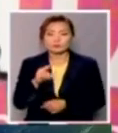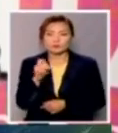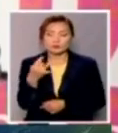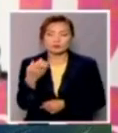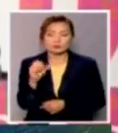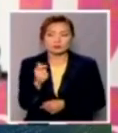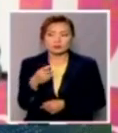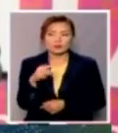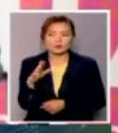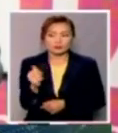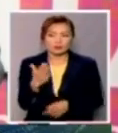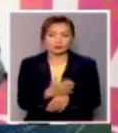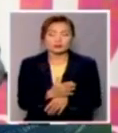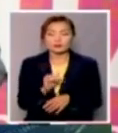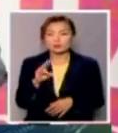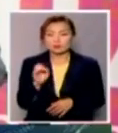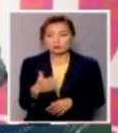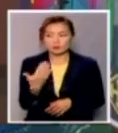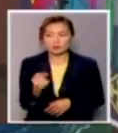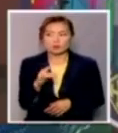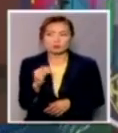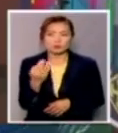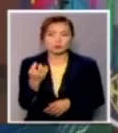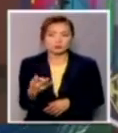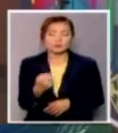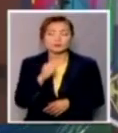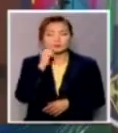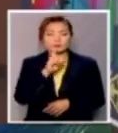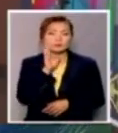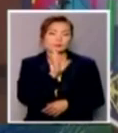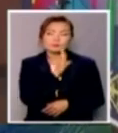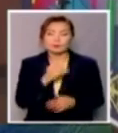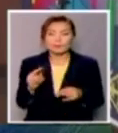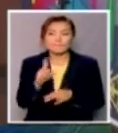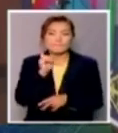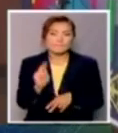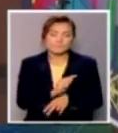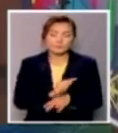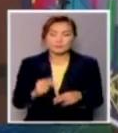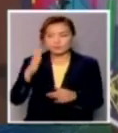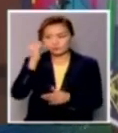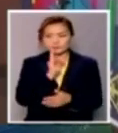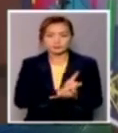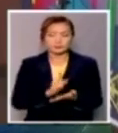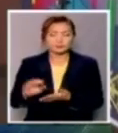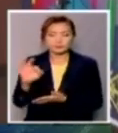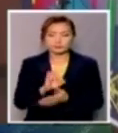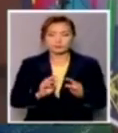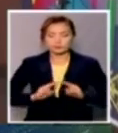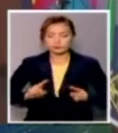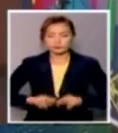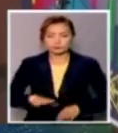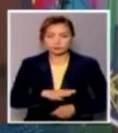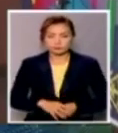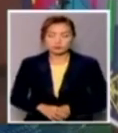Райса Сағынғалиева және оның немересі Аружан. Ардақтана бүгінгі жастар тәрбиесіндегі ата-ананың міндеті жайлы өнегелі